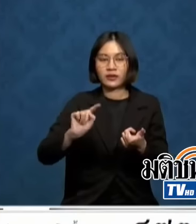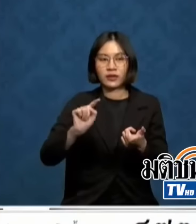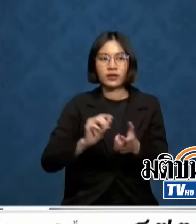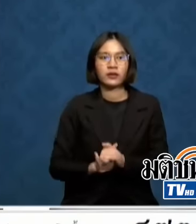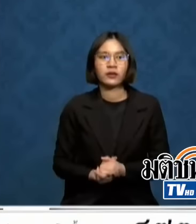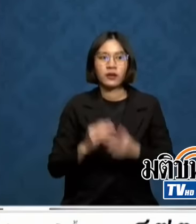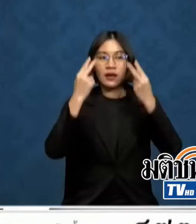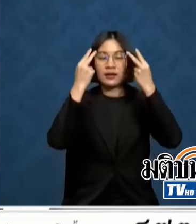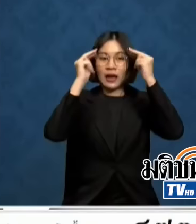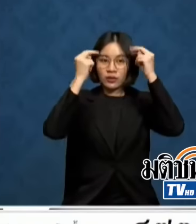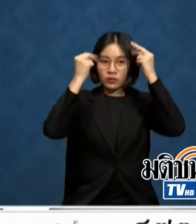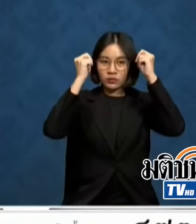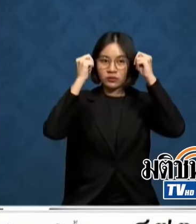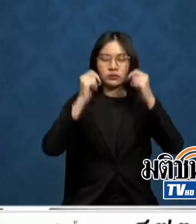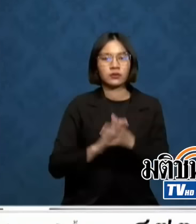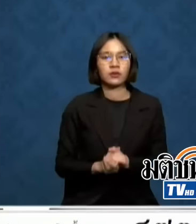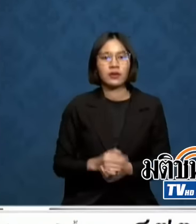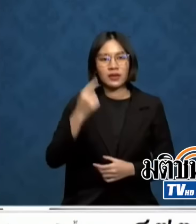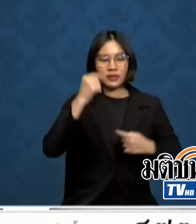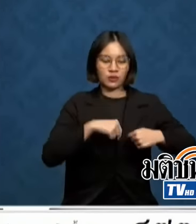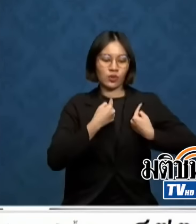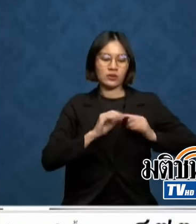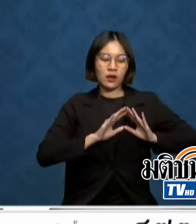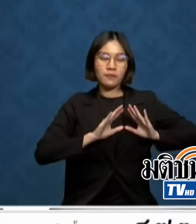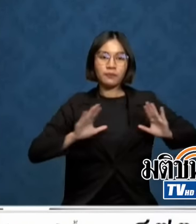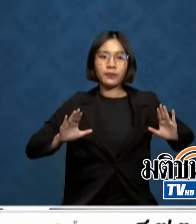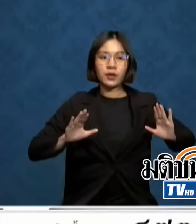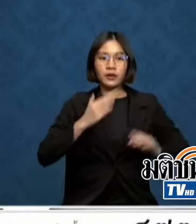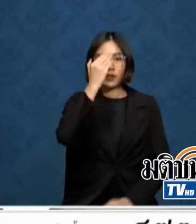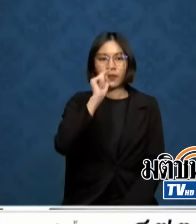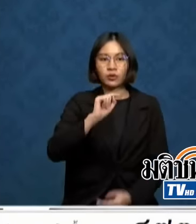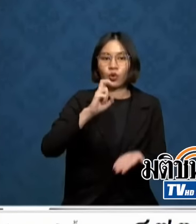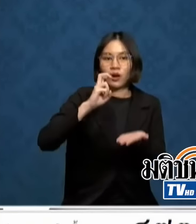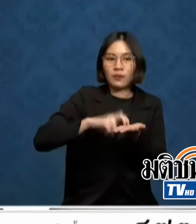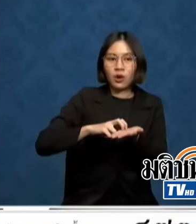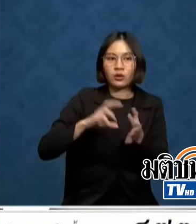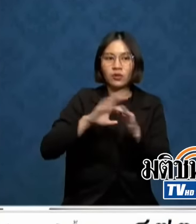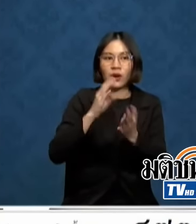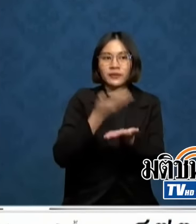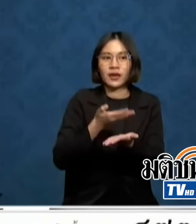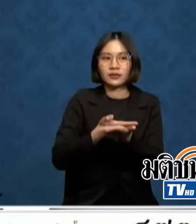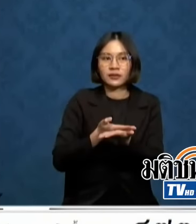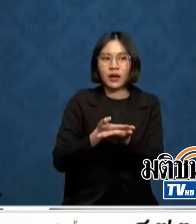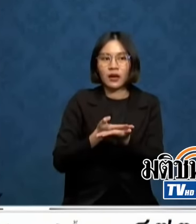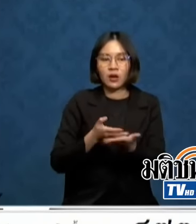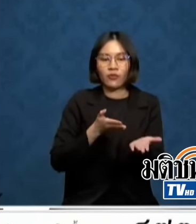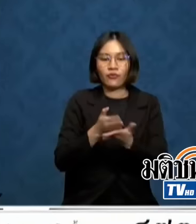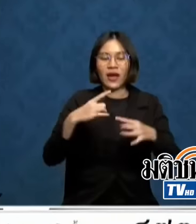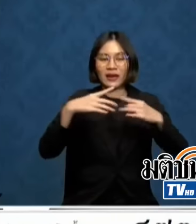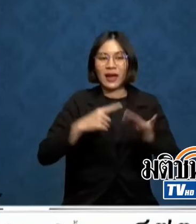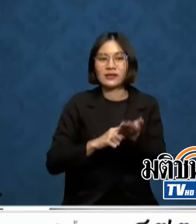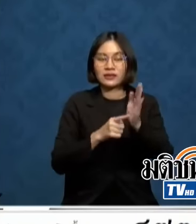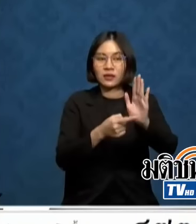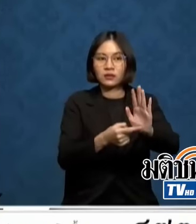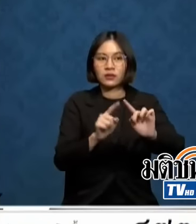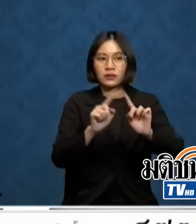ที่ว่าทางนายกรัฐมนตรีนั้นควรจะใจกว้างกว่านี้ครับในการรับรองกฎหมายการเงินที่ถูกเสนอโดยสสพรรคฝ่ายค้าน